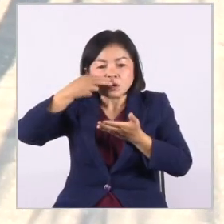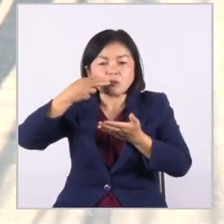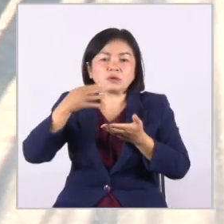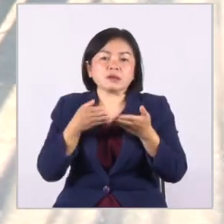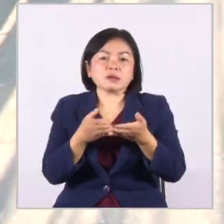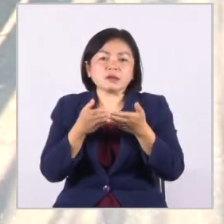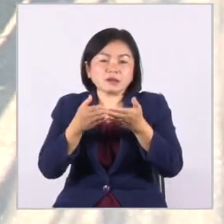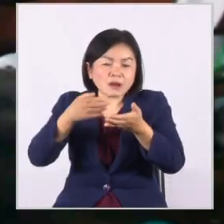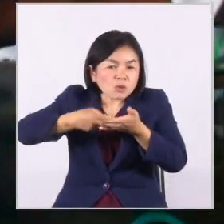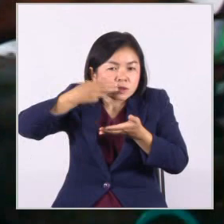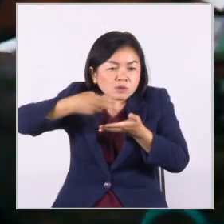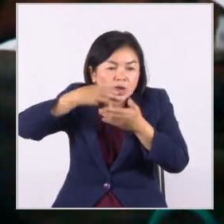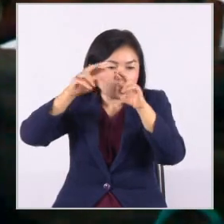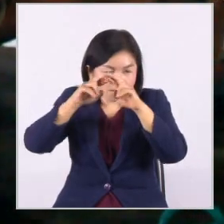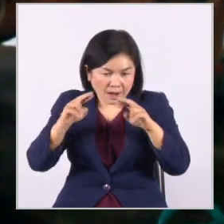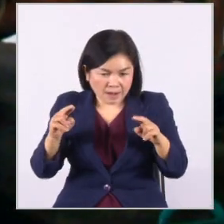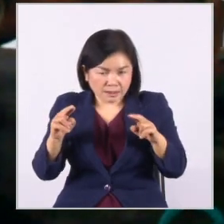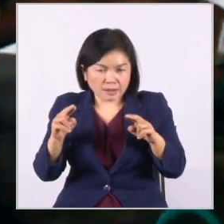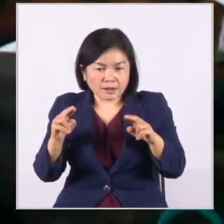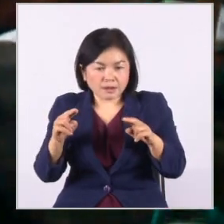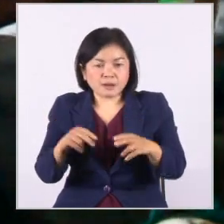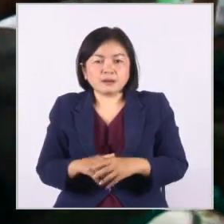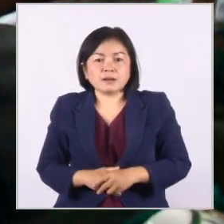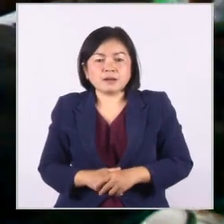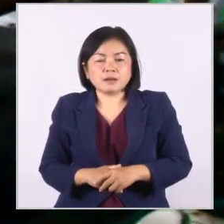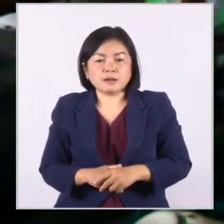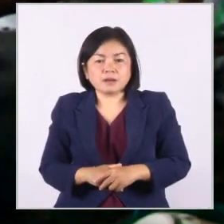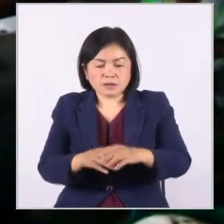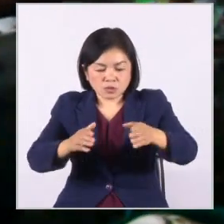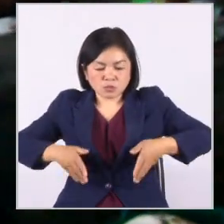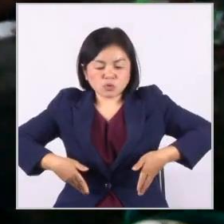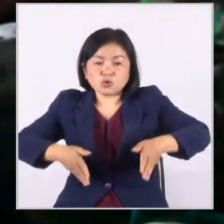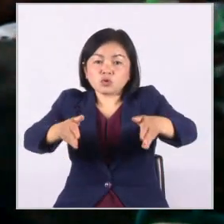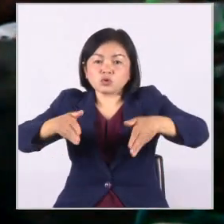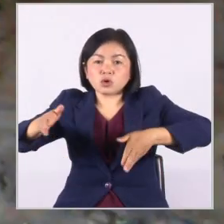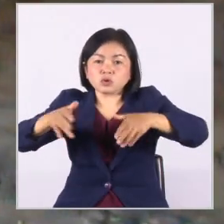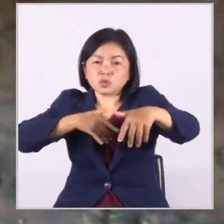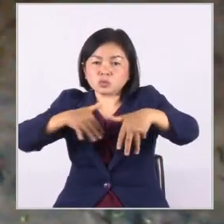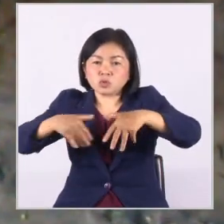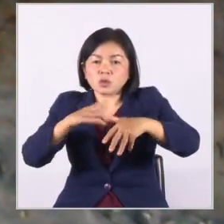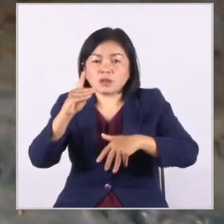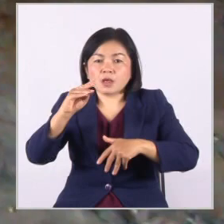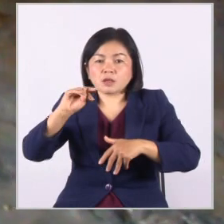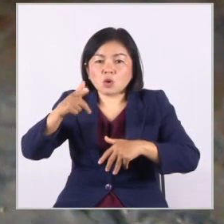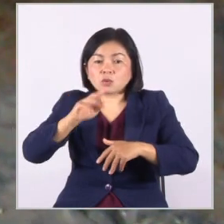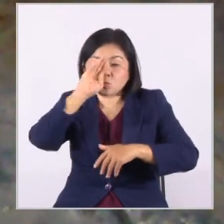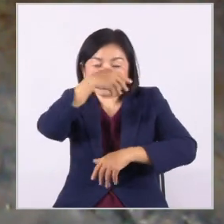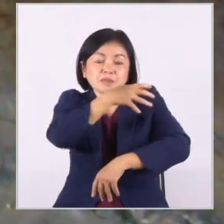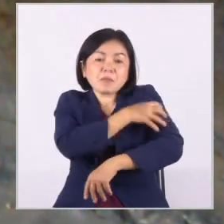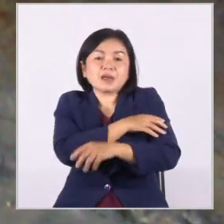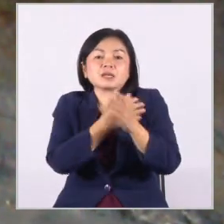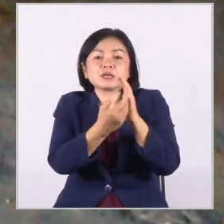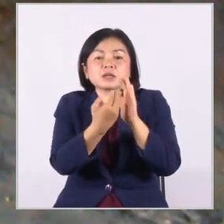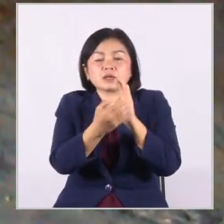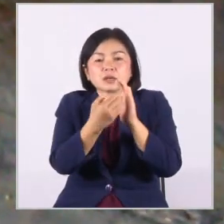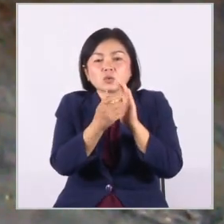งว่าเรือก็มีล้อเหมือนกันนะนี่นะครับอยู่ที่ซอยหลวงพ่อพระงามชุมชนดงวัดอยู่ที่เขตเทศบาลอุดรธานี